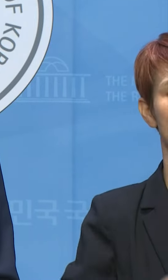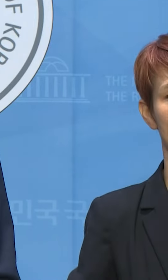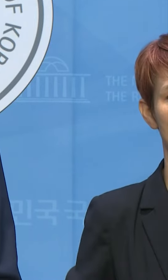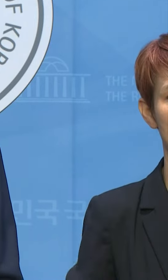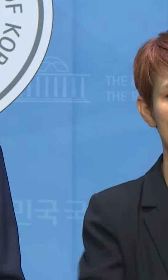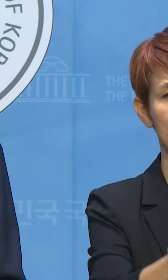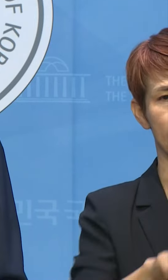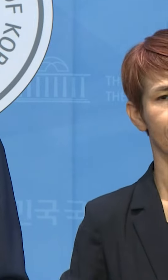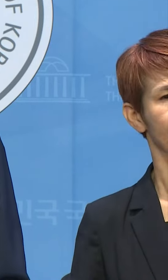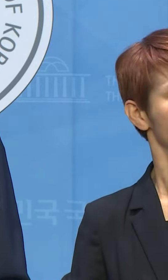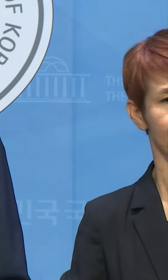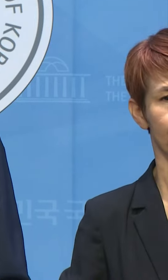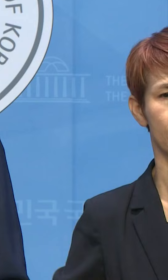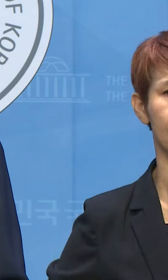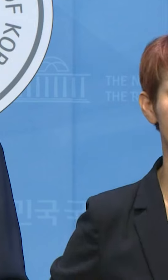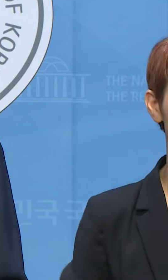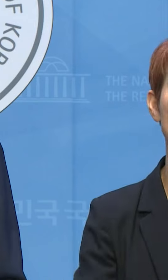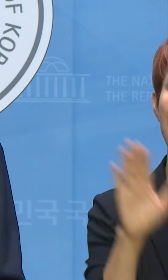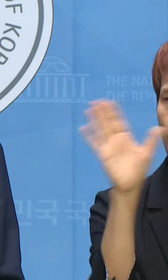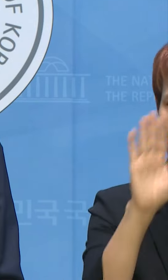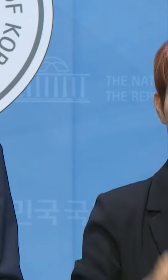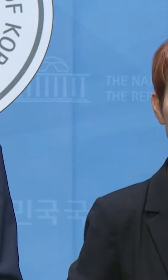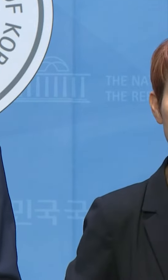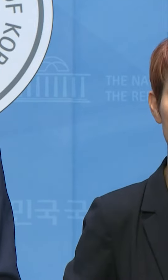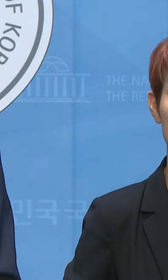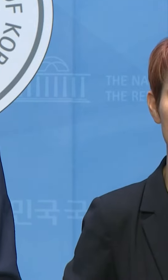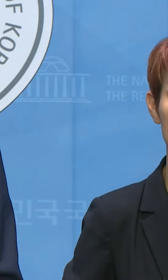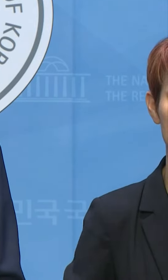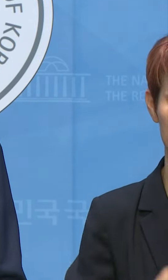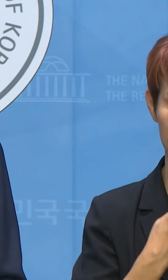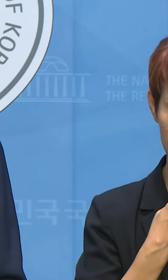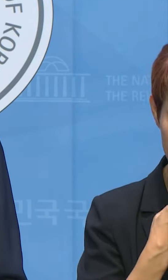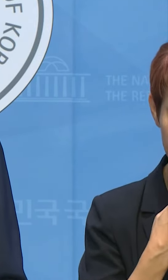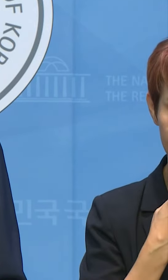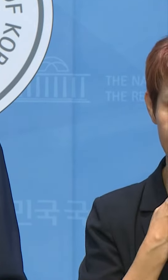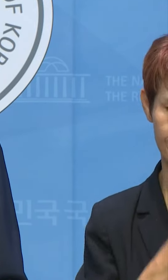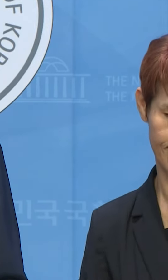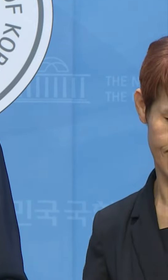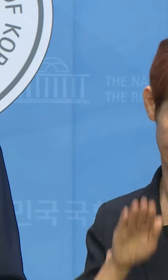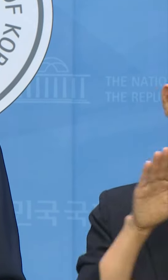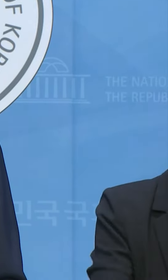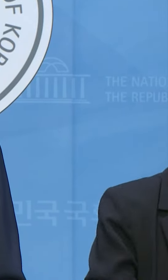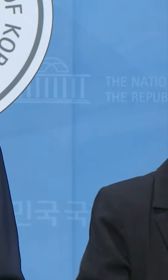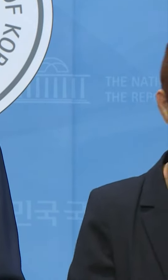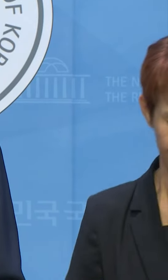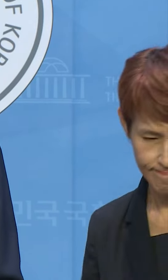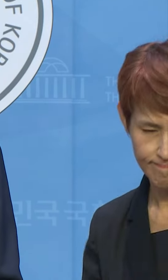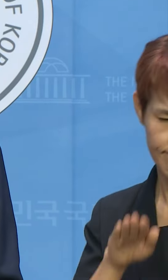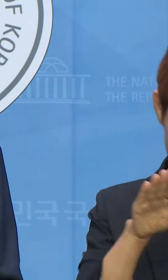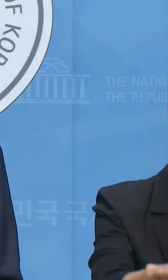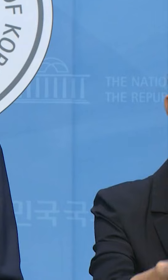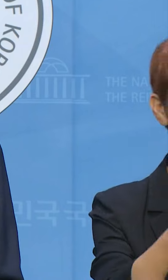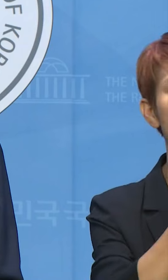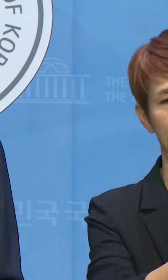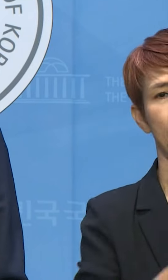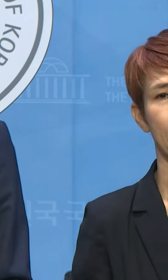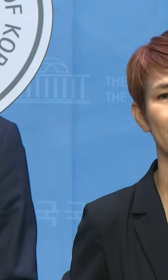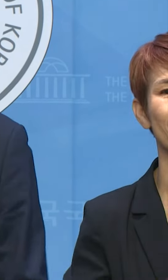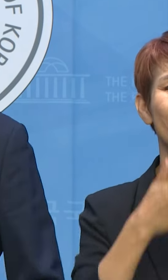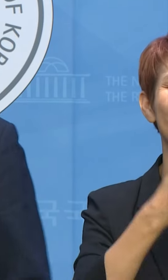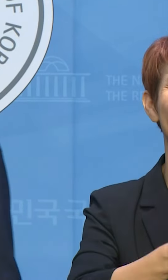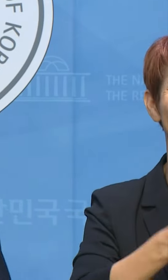후퇴하지 머뭇거리지도 않겠습니다 오로지 진일보하고 또 진일보 하겠습니다